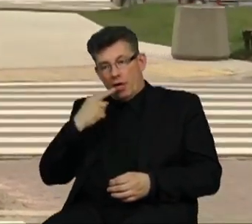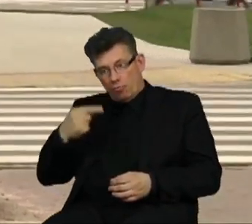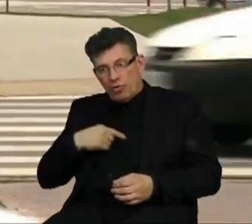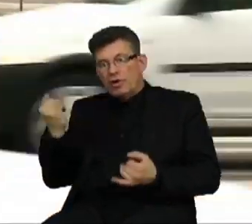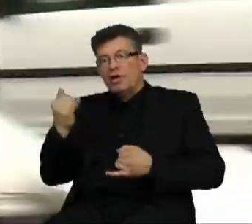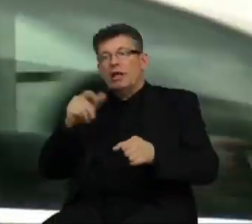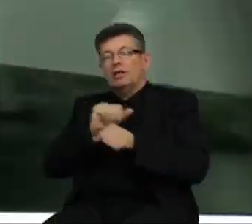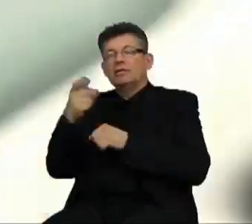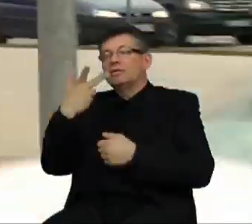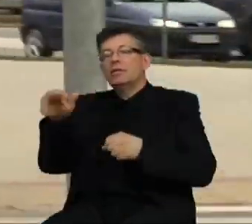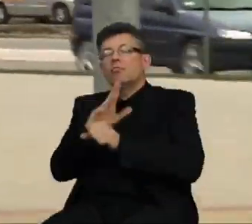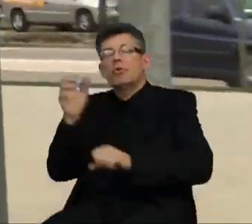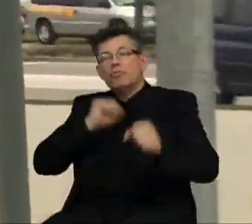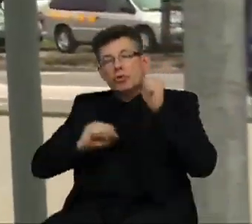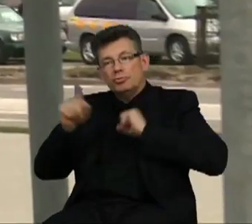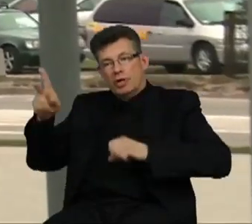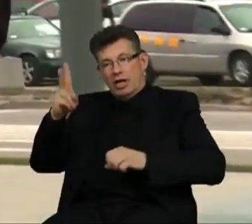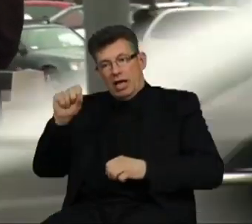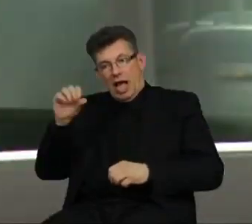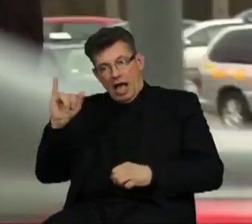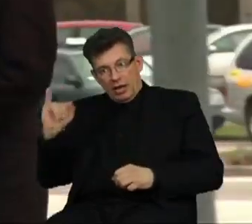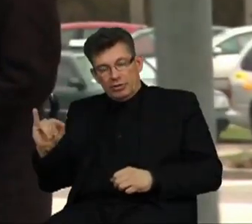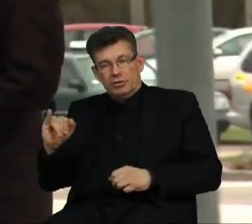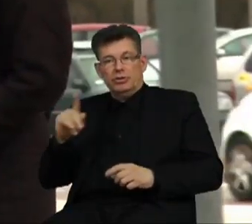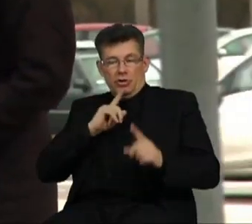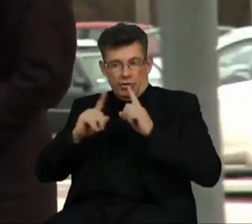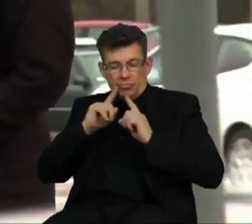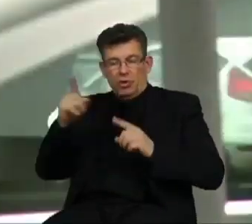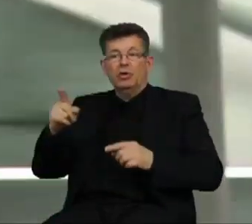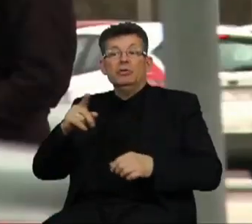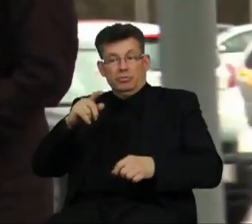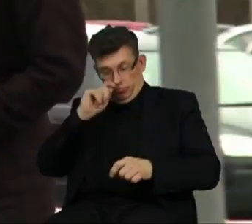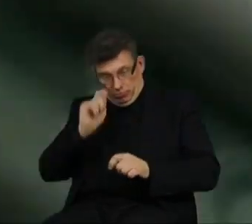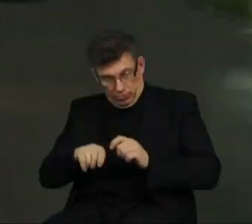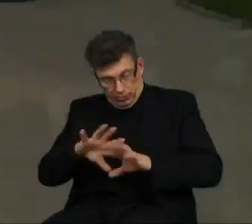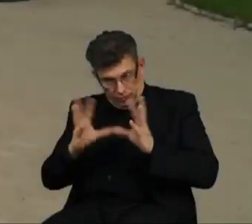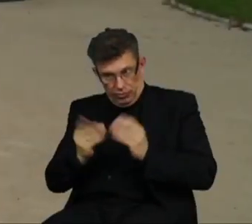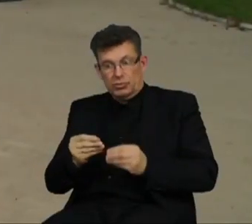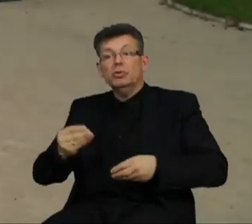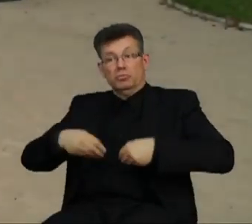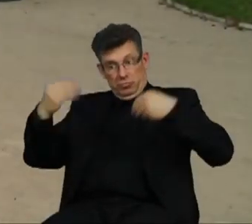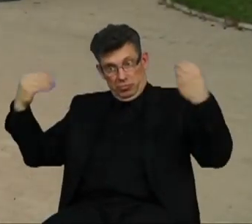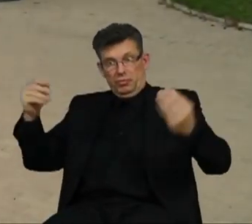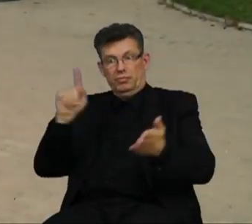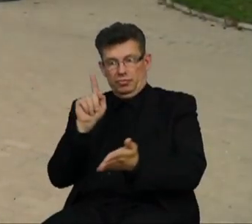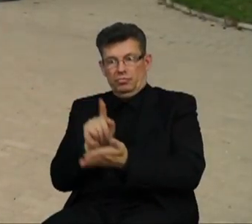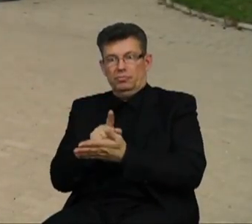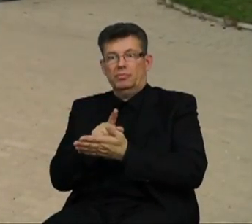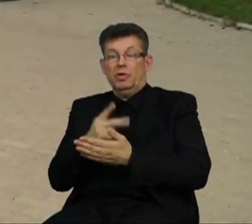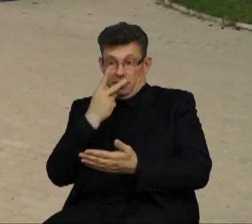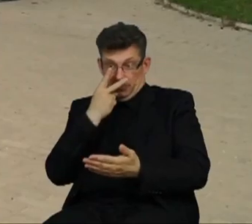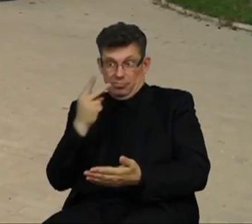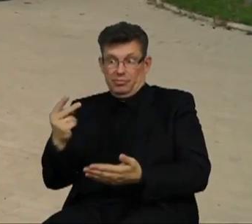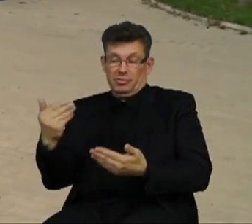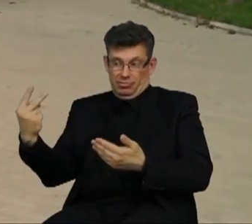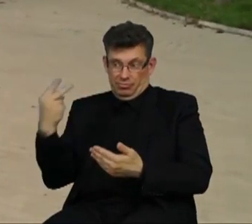pani Kasi. Rozmawiałyśmy, no i spróbowałyśmy. Pani Kasia się sprawdziła, pracuje, rozwija się. Zobaczymy, co będzie